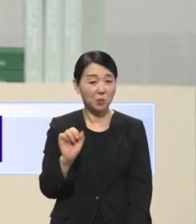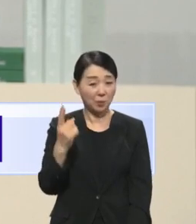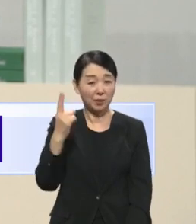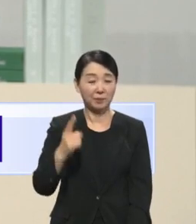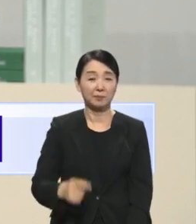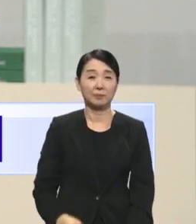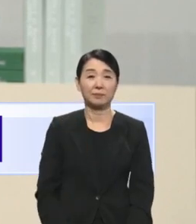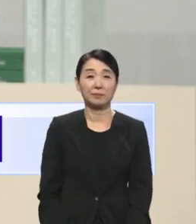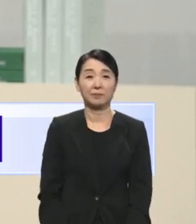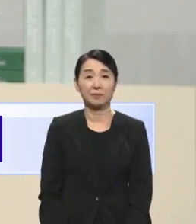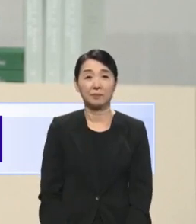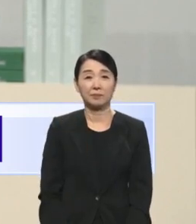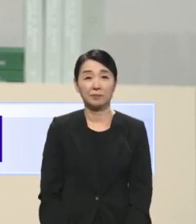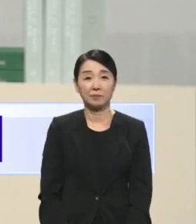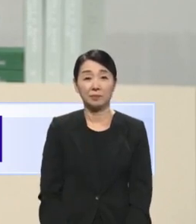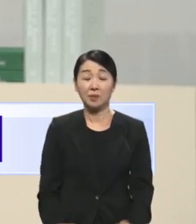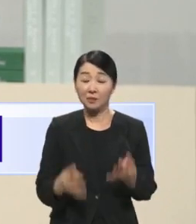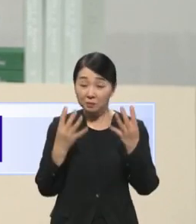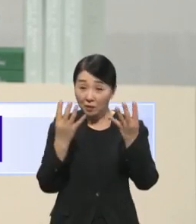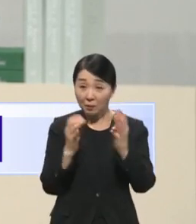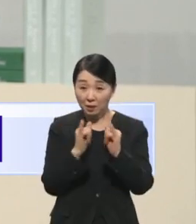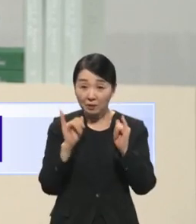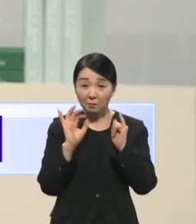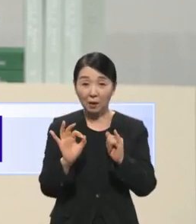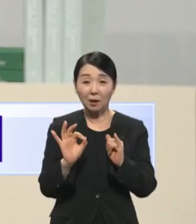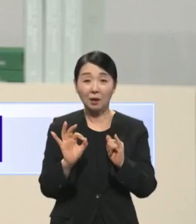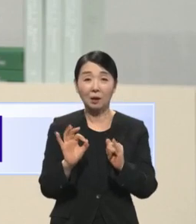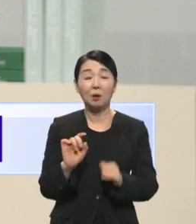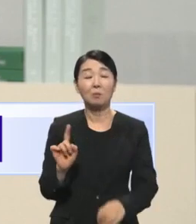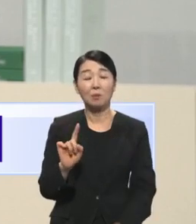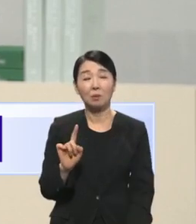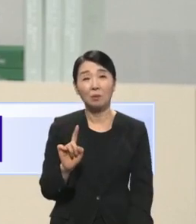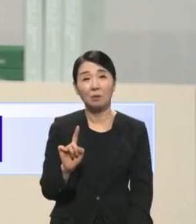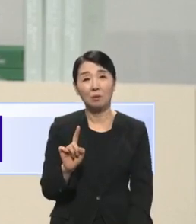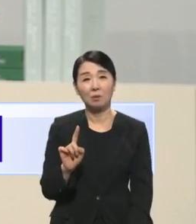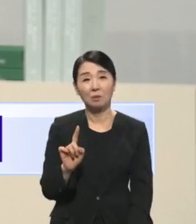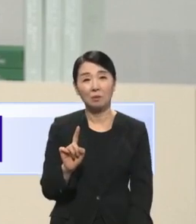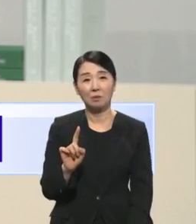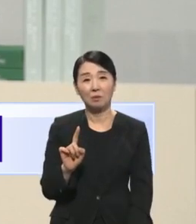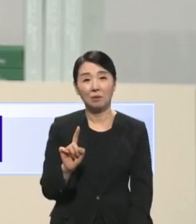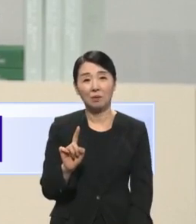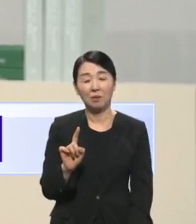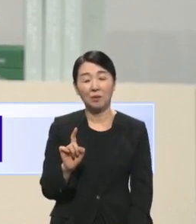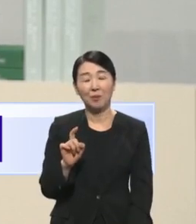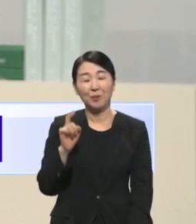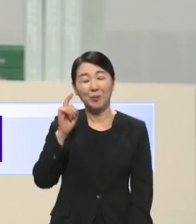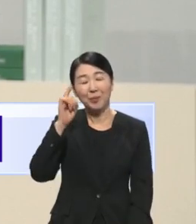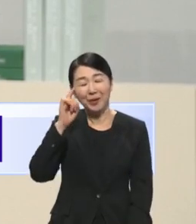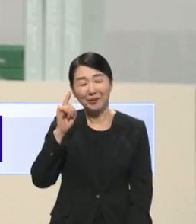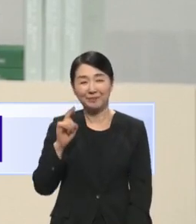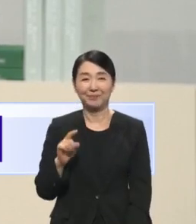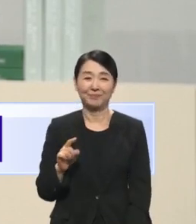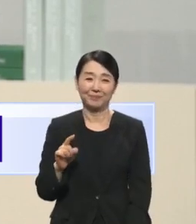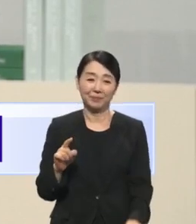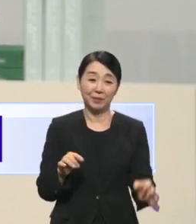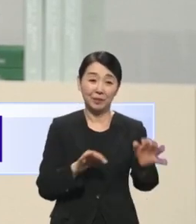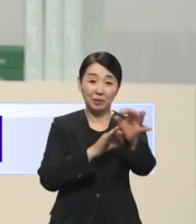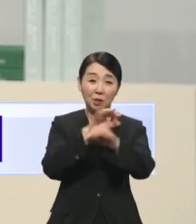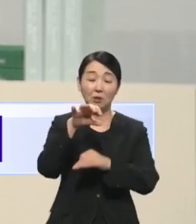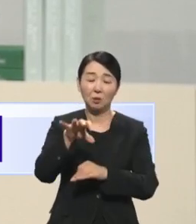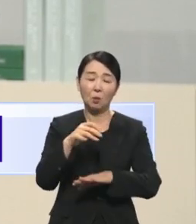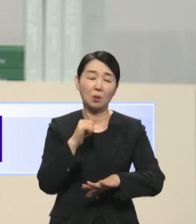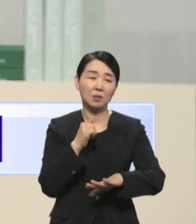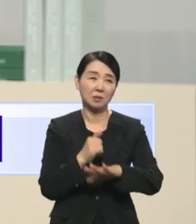이분들은 일단 대부분 다 이제 현기를 마치거나 아니면 가성비에 대해서 나와 있지만은 경제 현장에서는